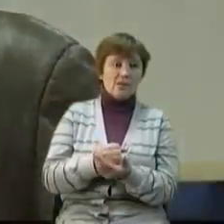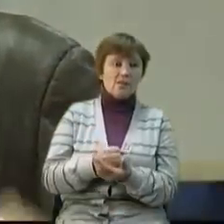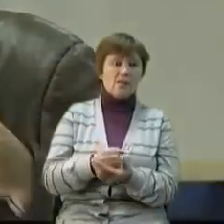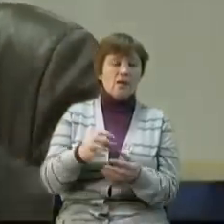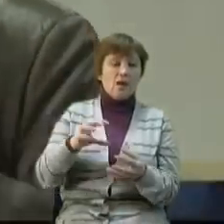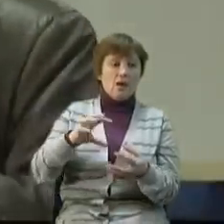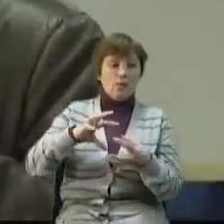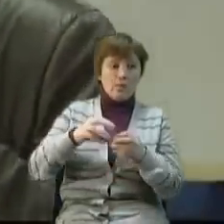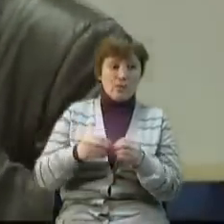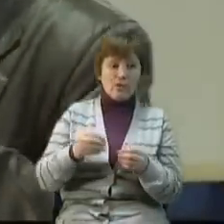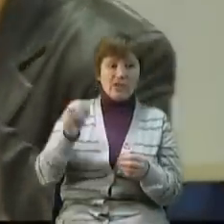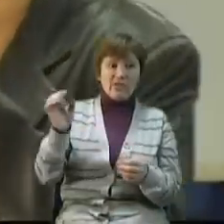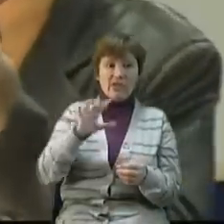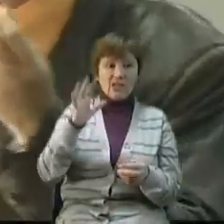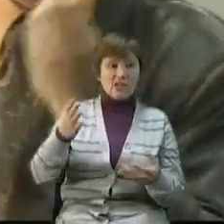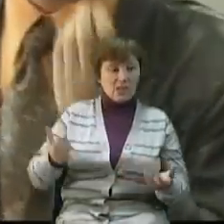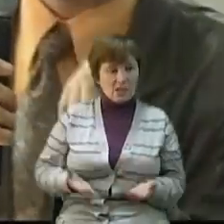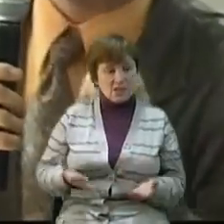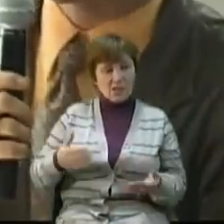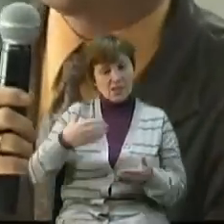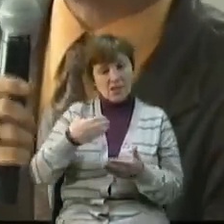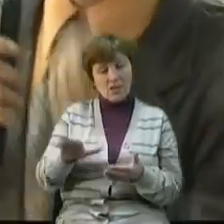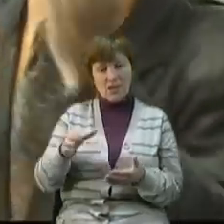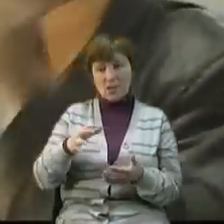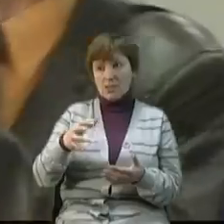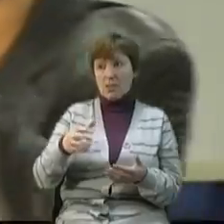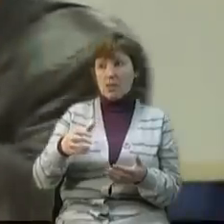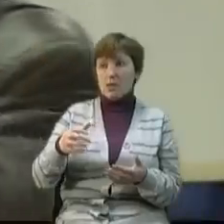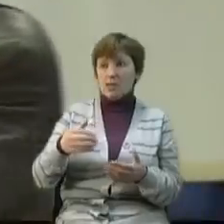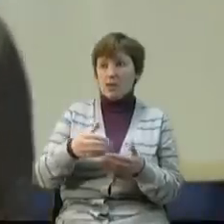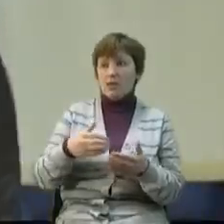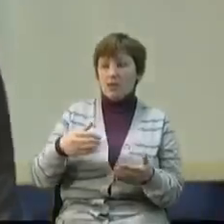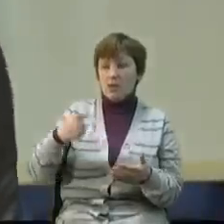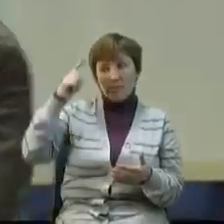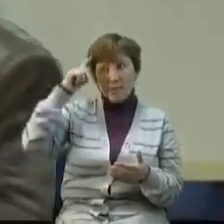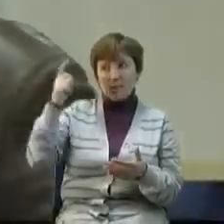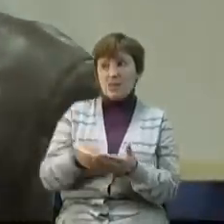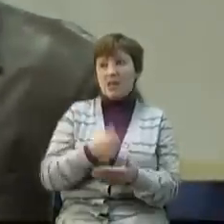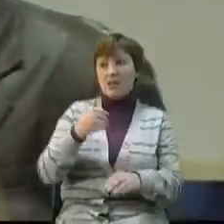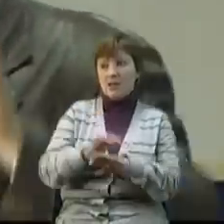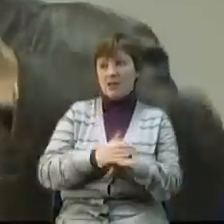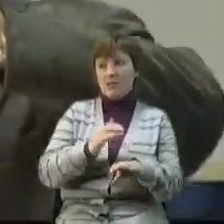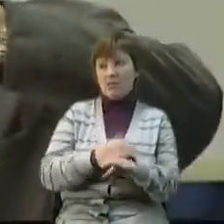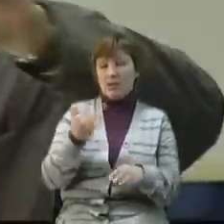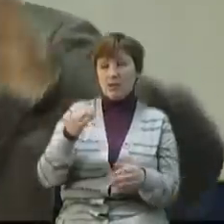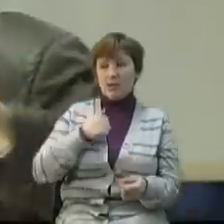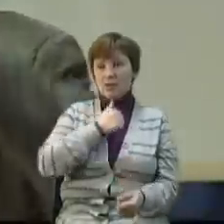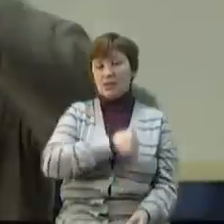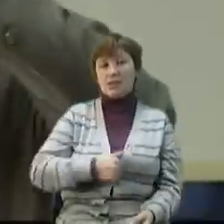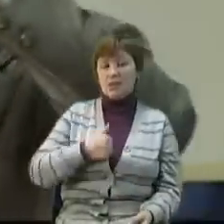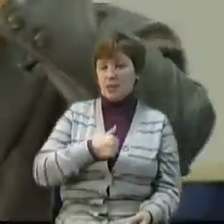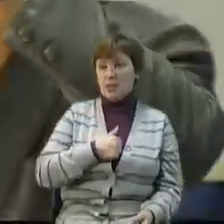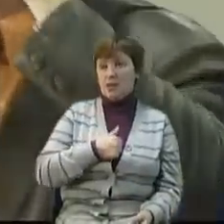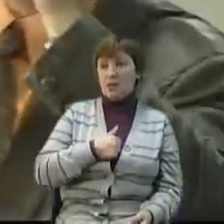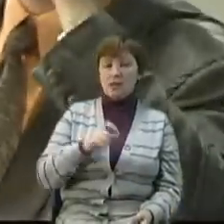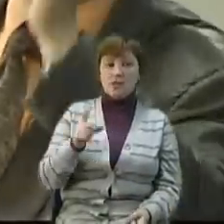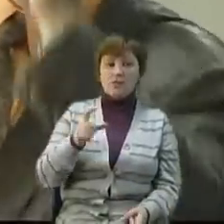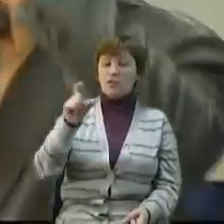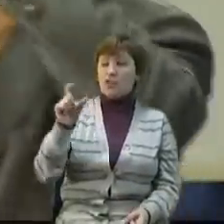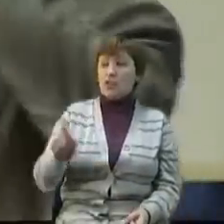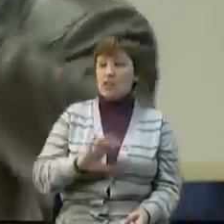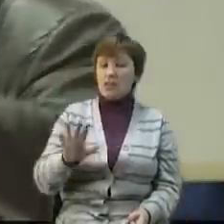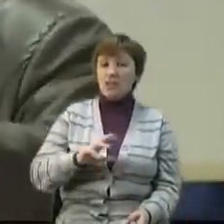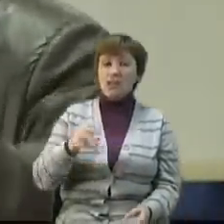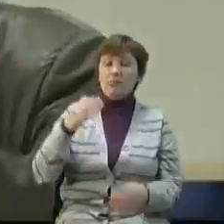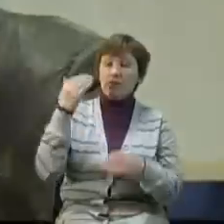познания добра и зла. Вот это есть, в общем-то, суть вот этого пути спасения. Чтобы человек не перестал жить